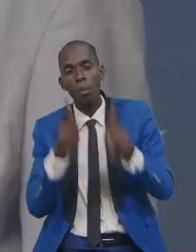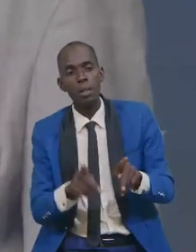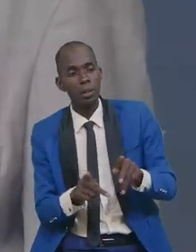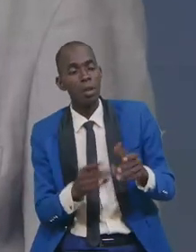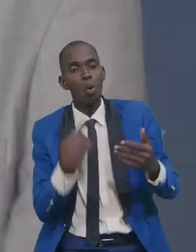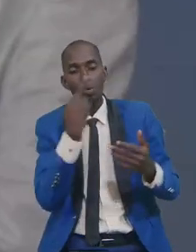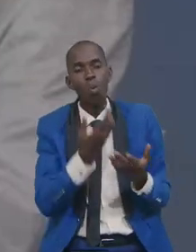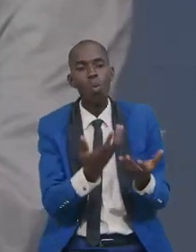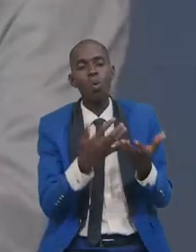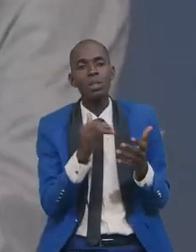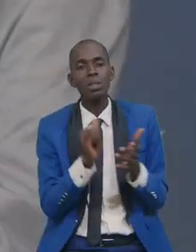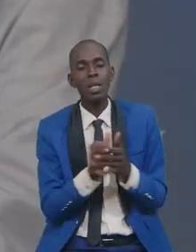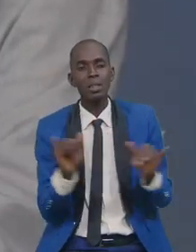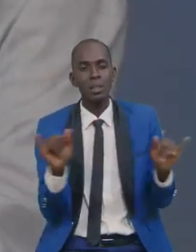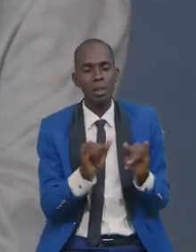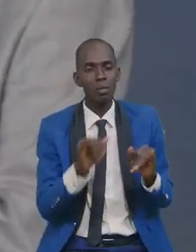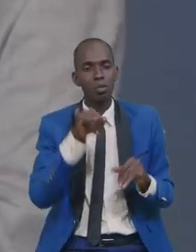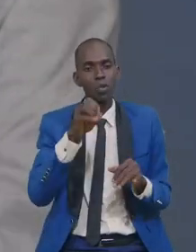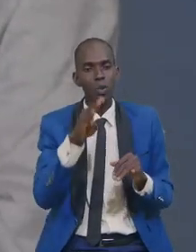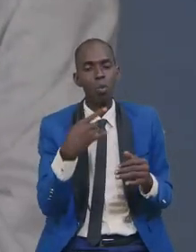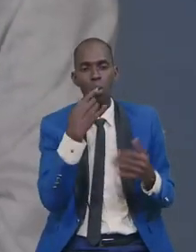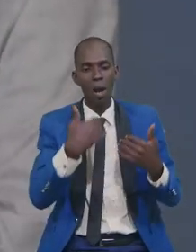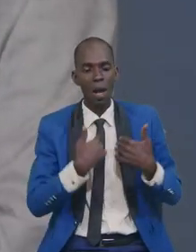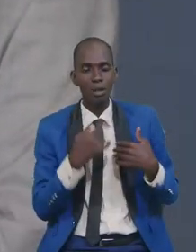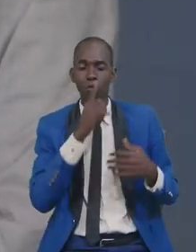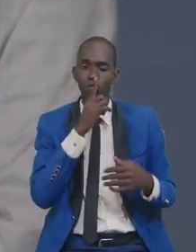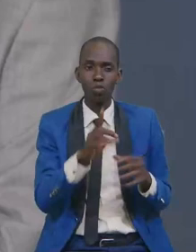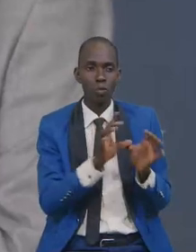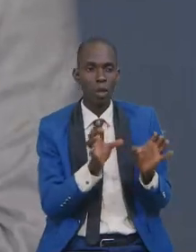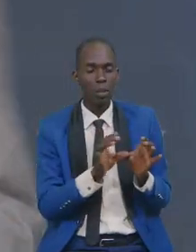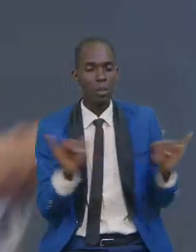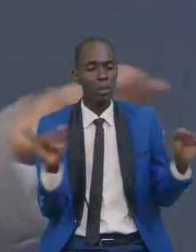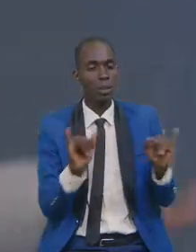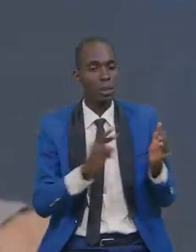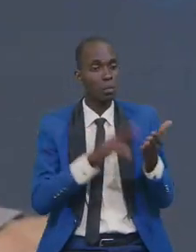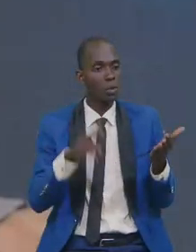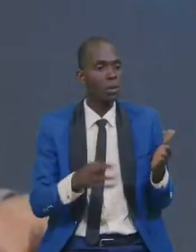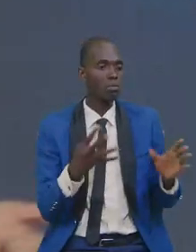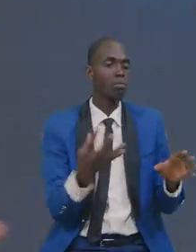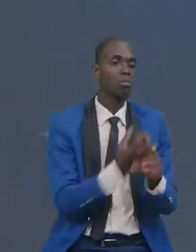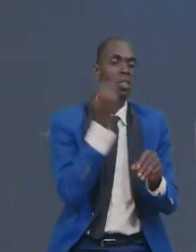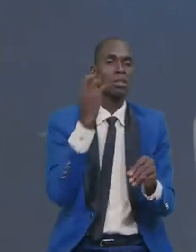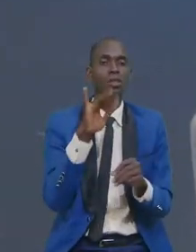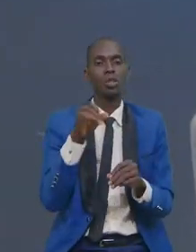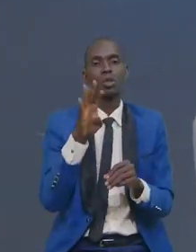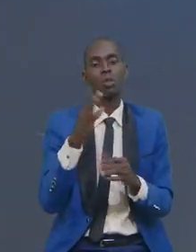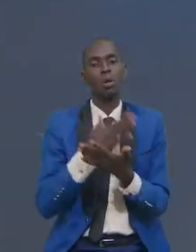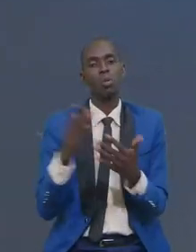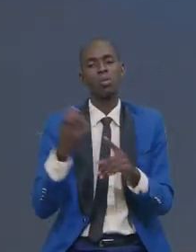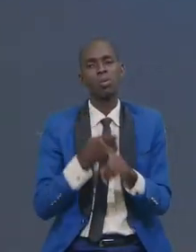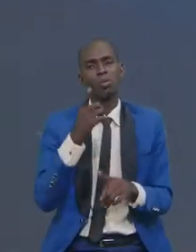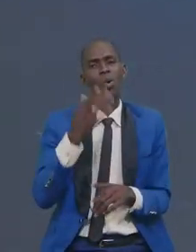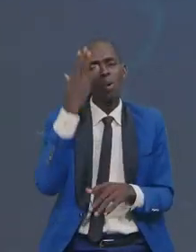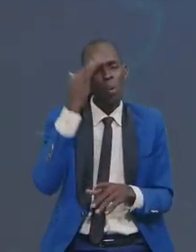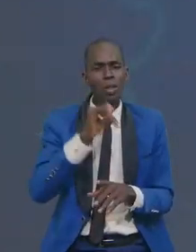d'autre ayant maintenant la même qualification, lui il a maintenant les diplômes et il a déjà eu l'emploi. Pourquoi n'es-tu pas allé